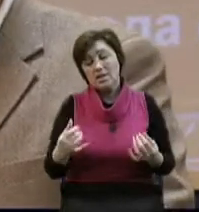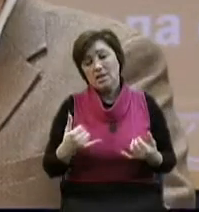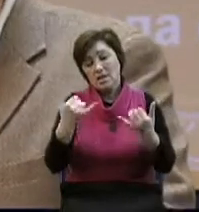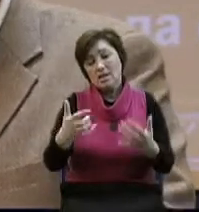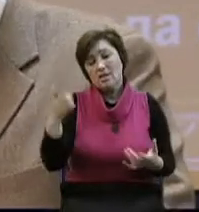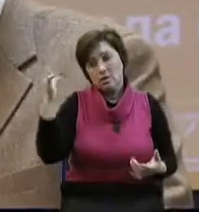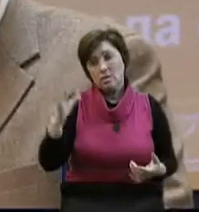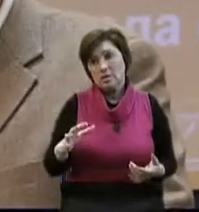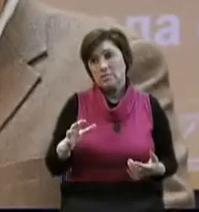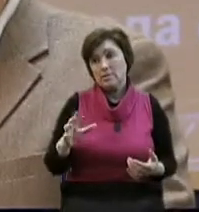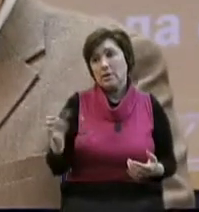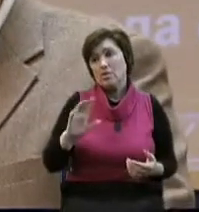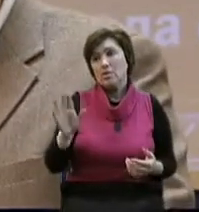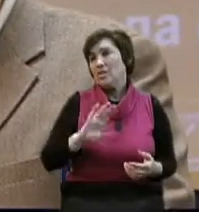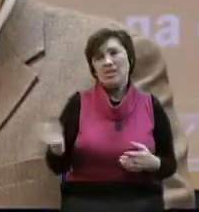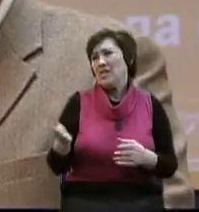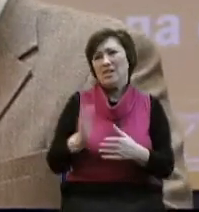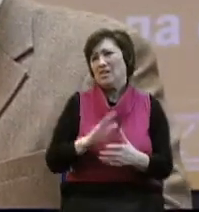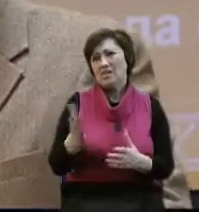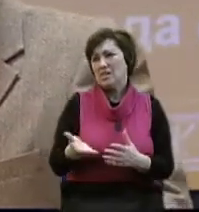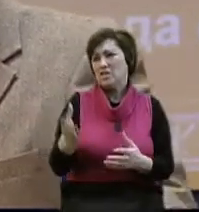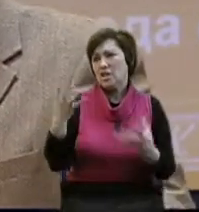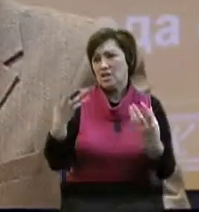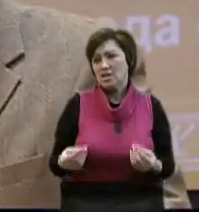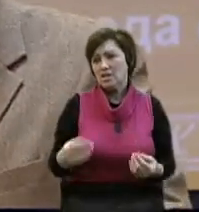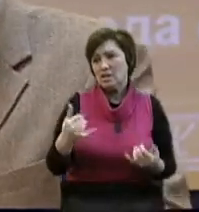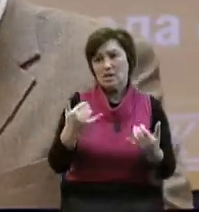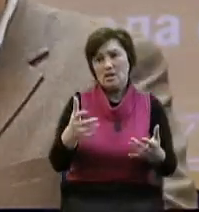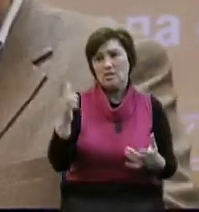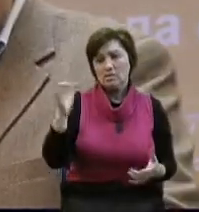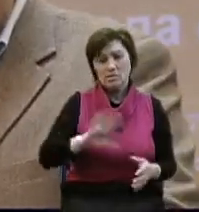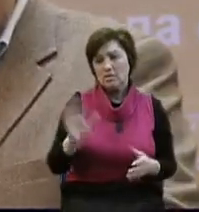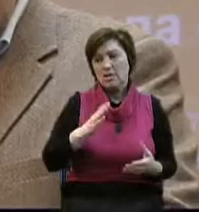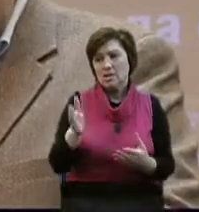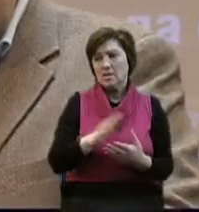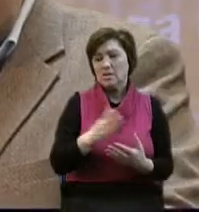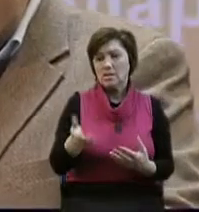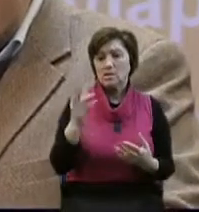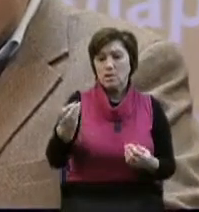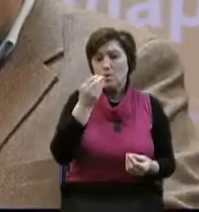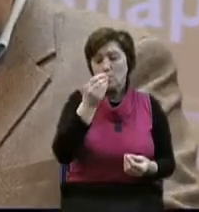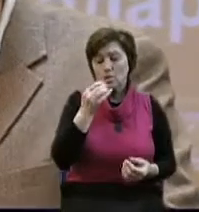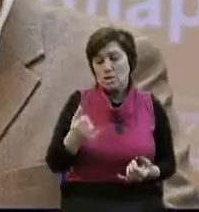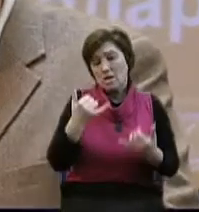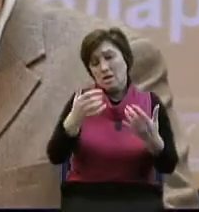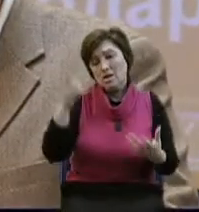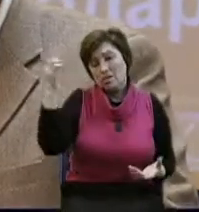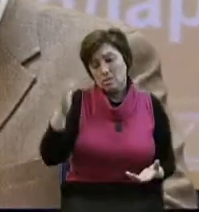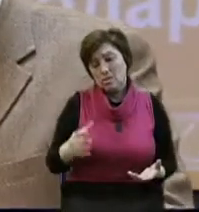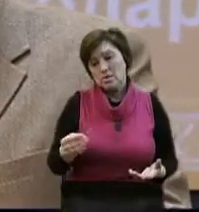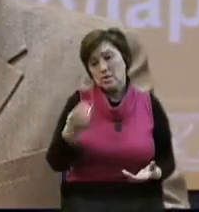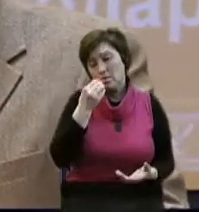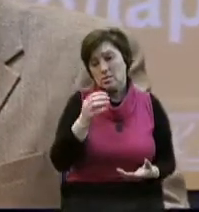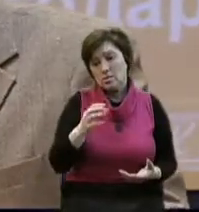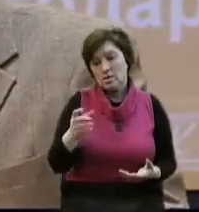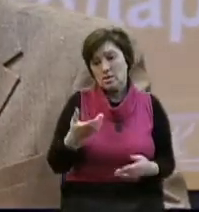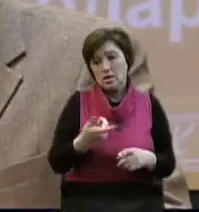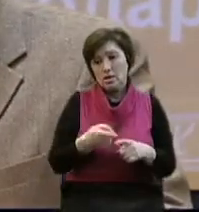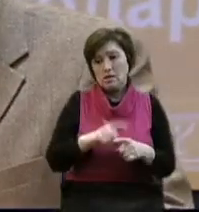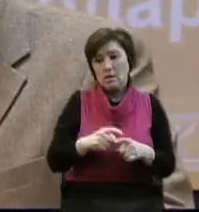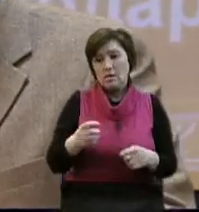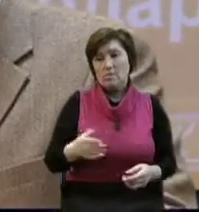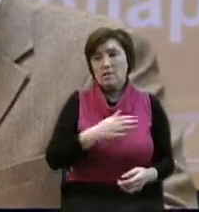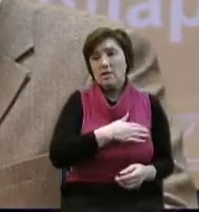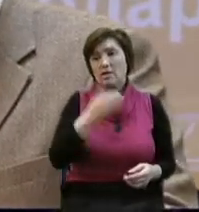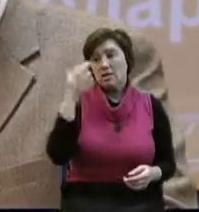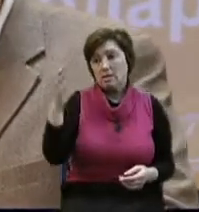дней, для Господа не различает. Кто ест, для Господа ест, ибо благодарит Бога. А кто не ест, для Господа не